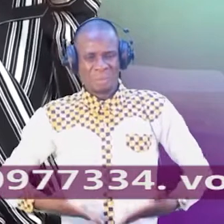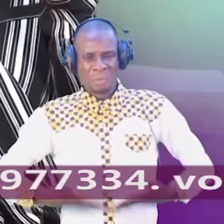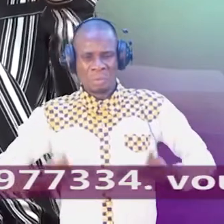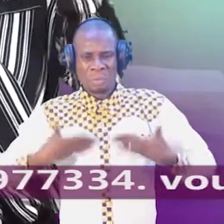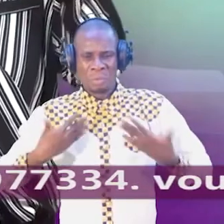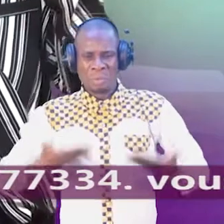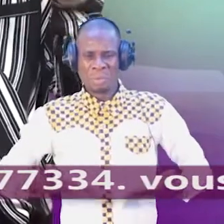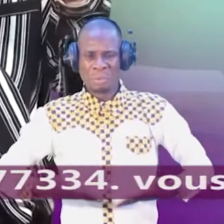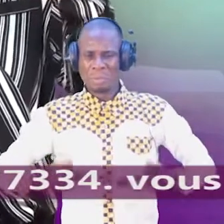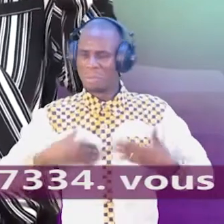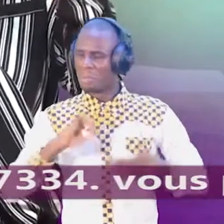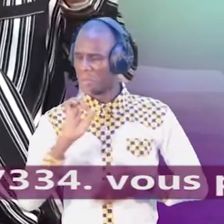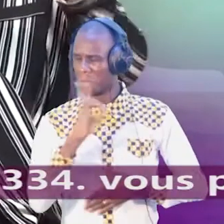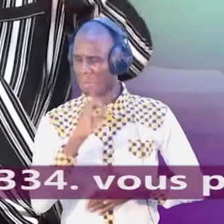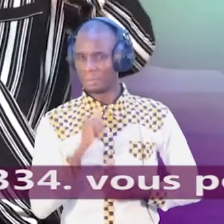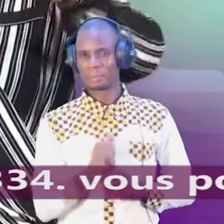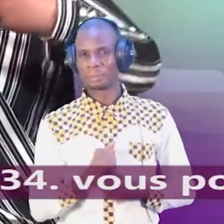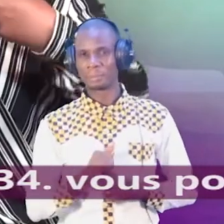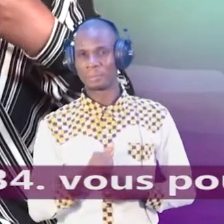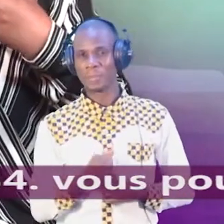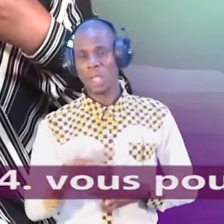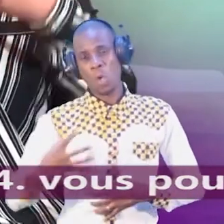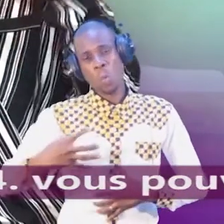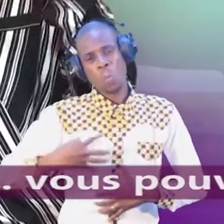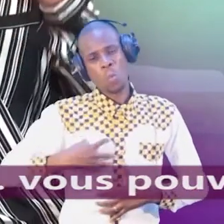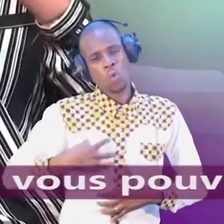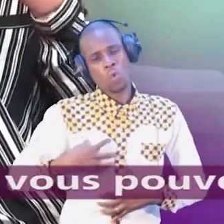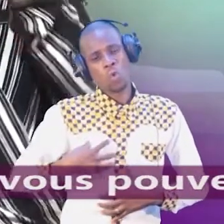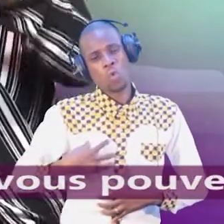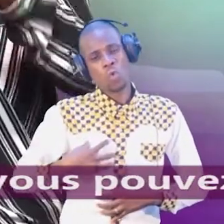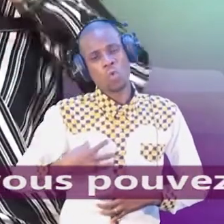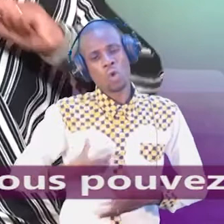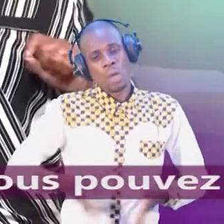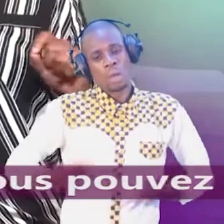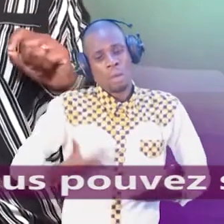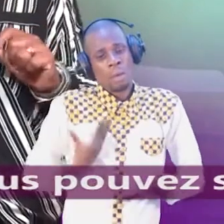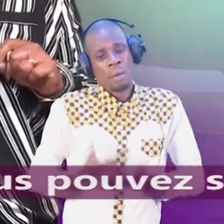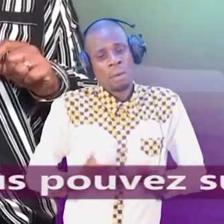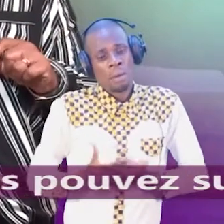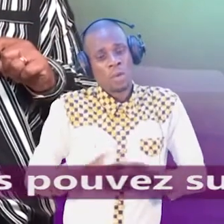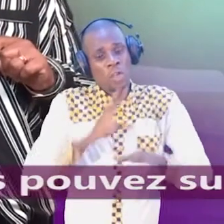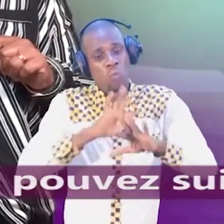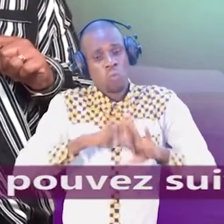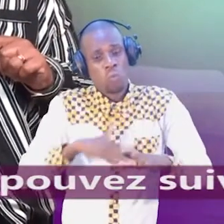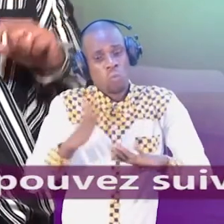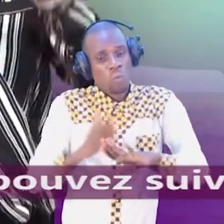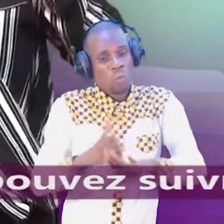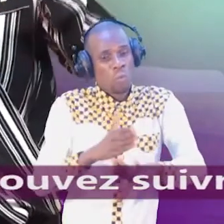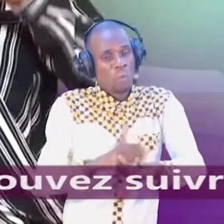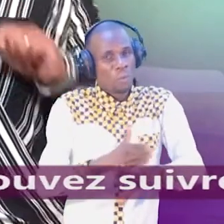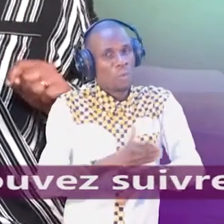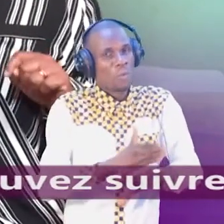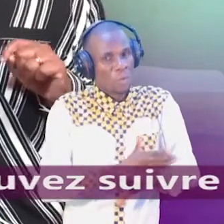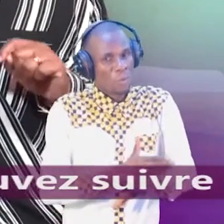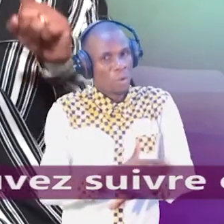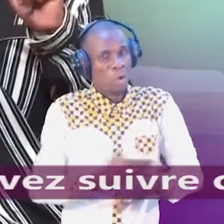poison. O ezali ko salete bongo na yo ekoma na bizaleli yo ya pasi penza ko longola na